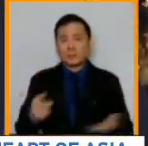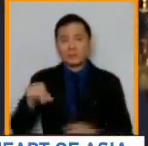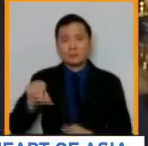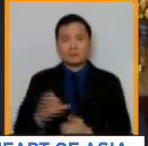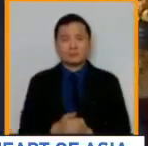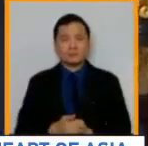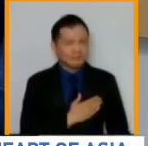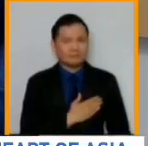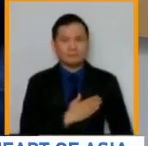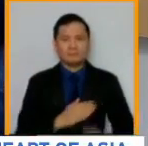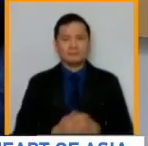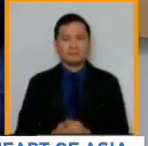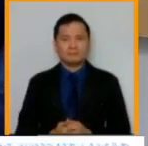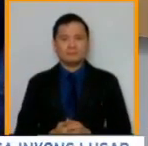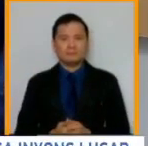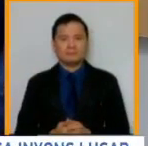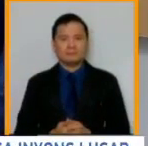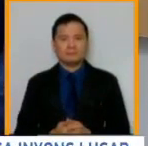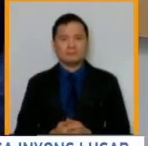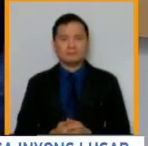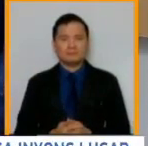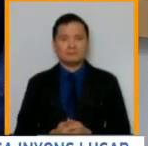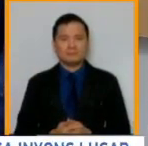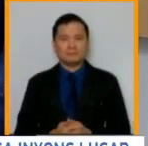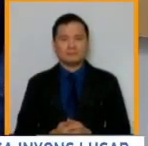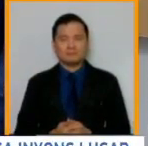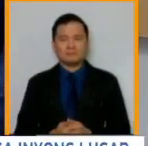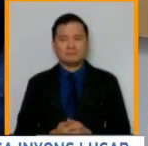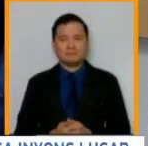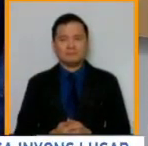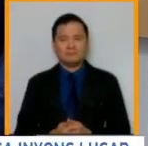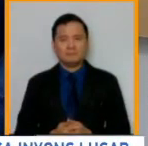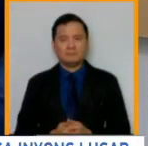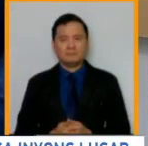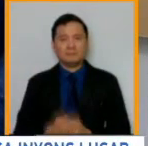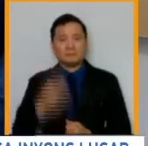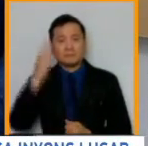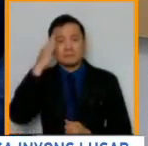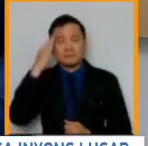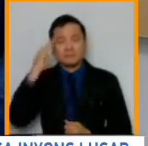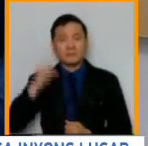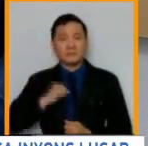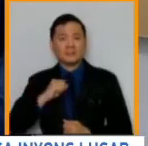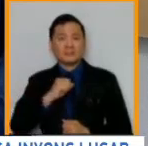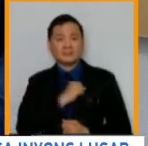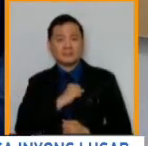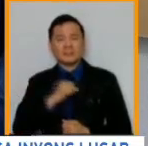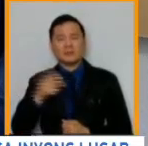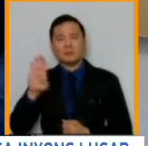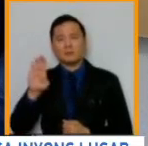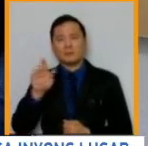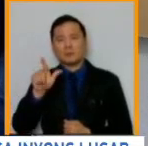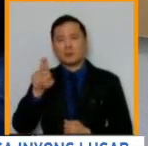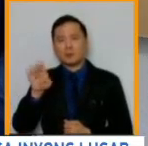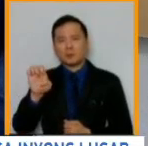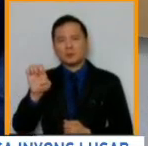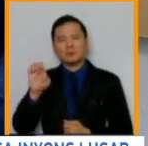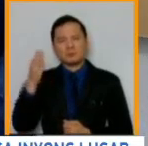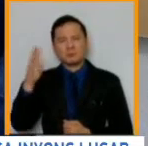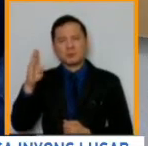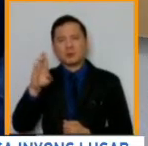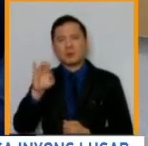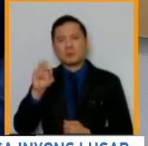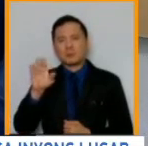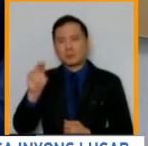para sa Pilipino. Gustong papanagutin ng Senate Blue Ribbon Committee sina Pangulong Duterte at Health Secretary Francisco Duque III